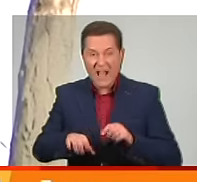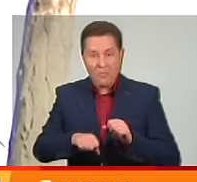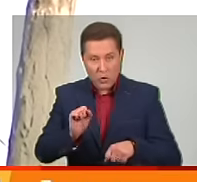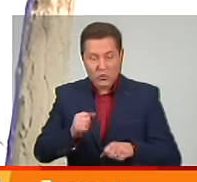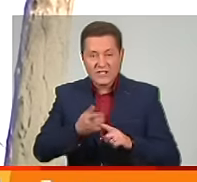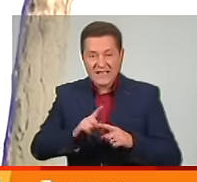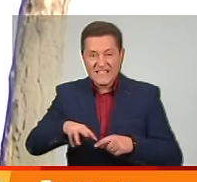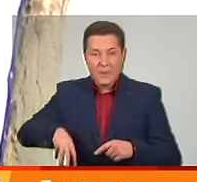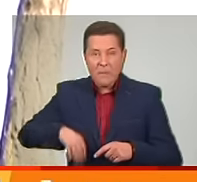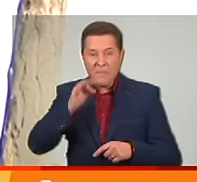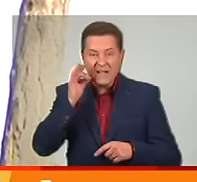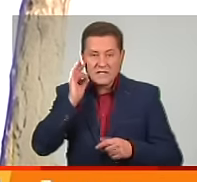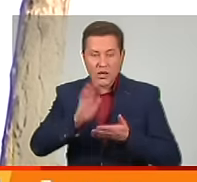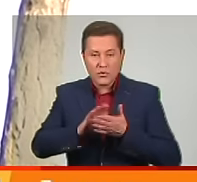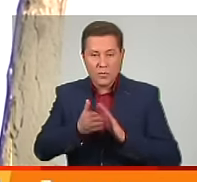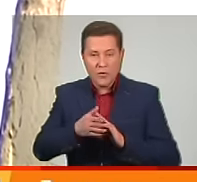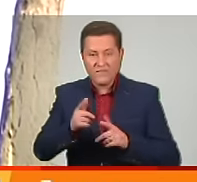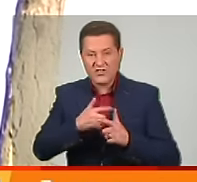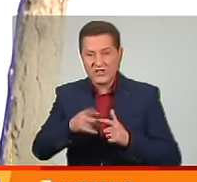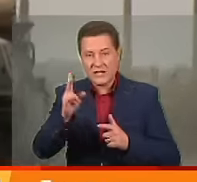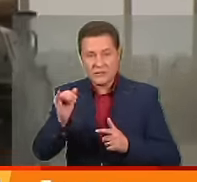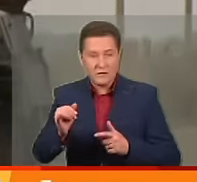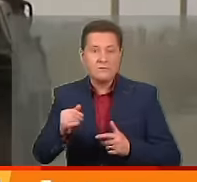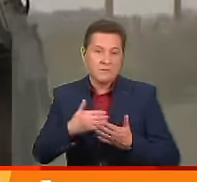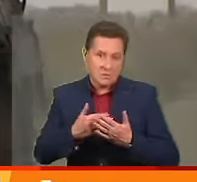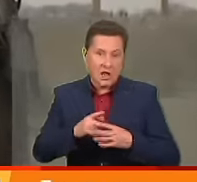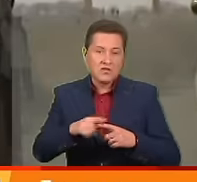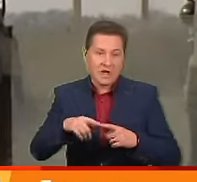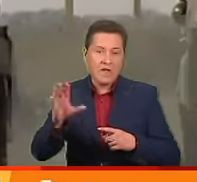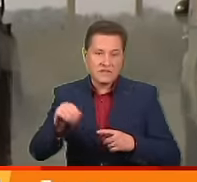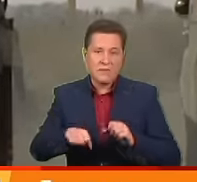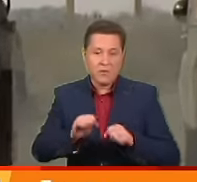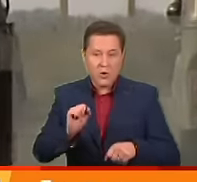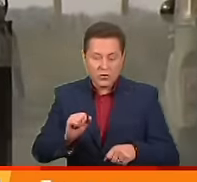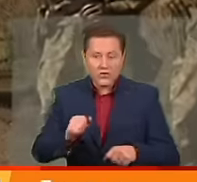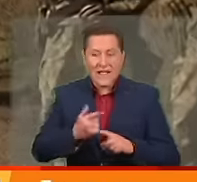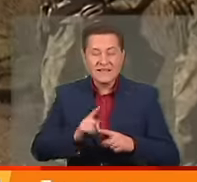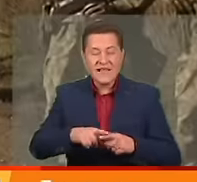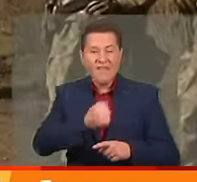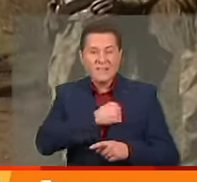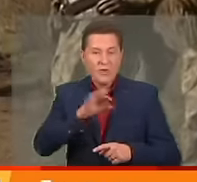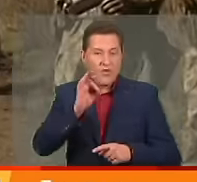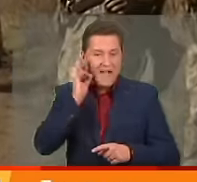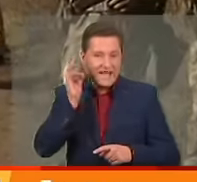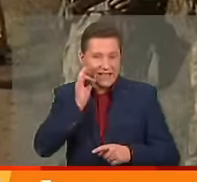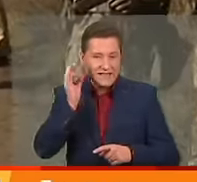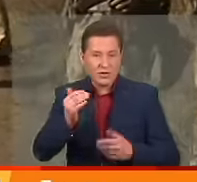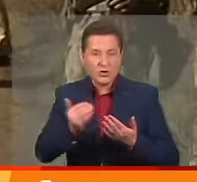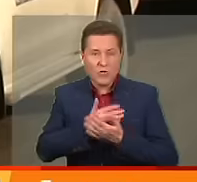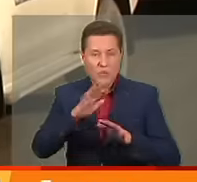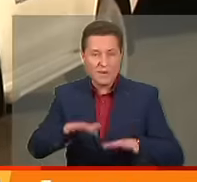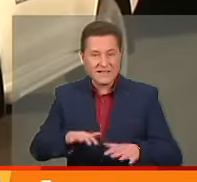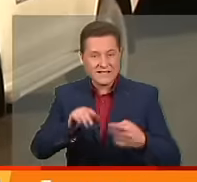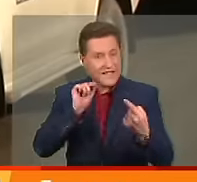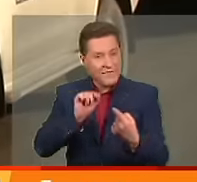мінських домовленостей чи ні? Ну, я предполагаю, скоріше всього. Михайло пропускає, то така військова хитрість. Нову позицію розташовано не навпроти,